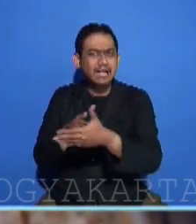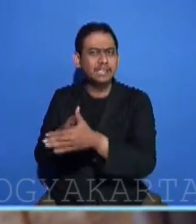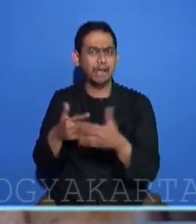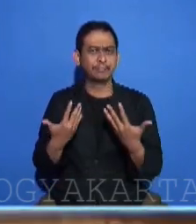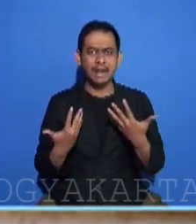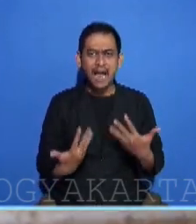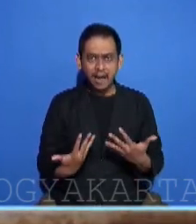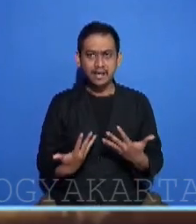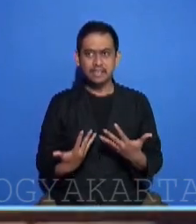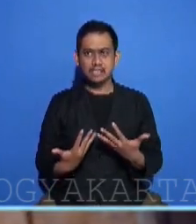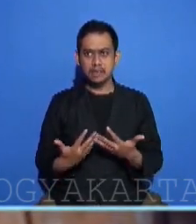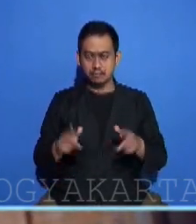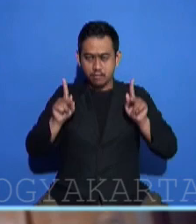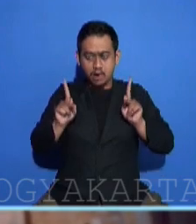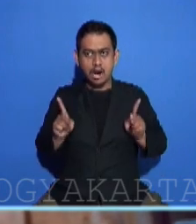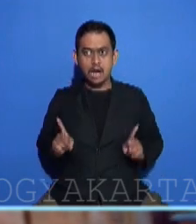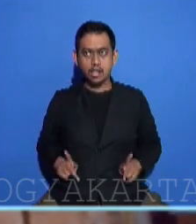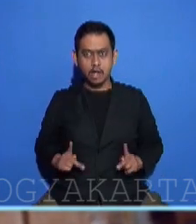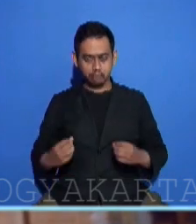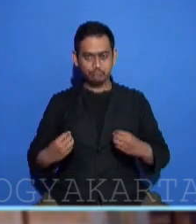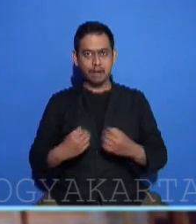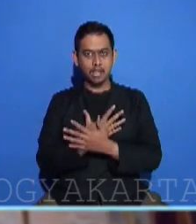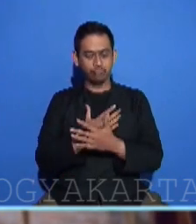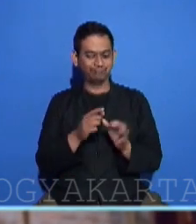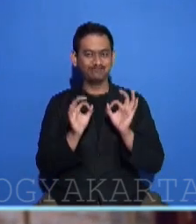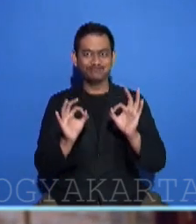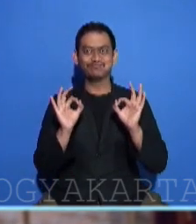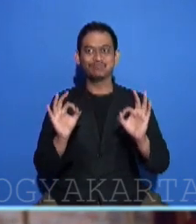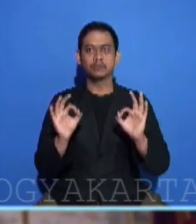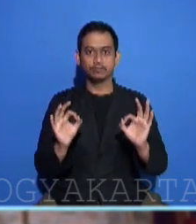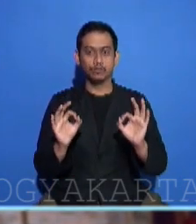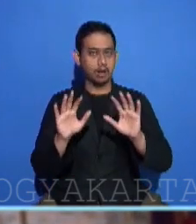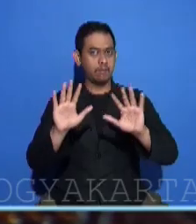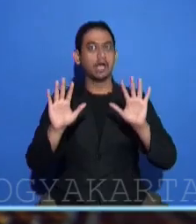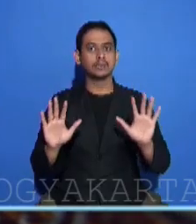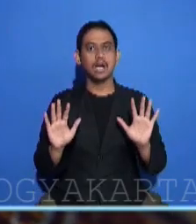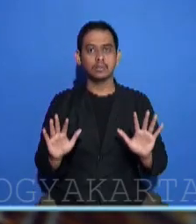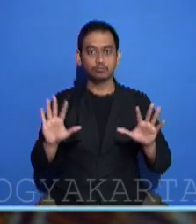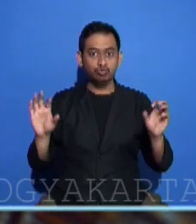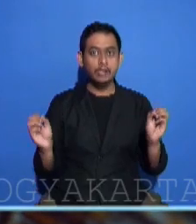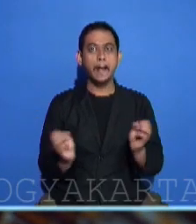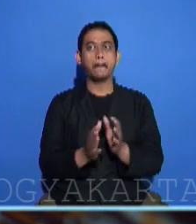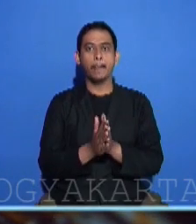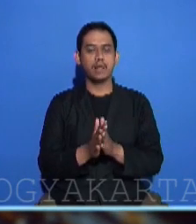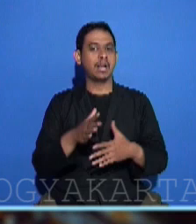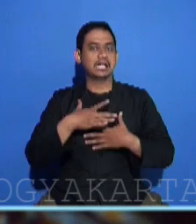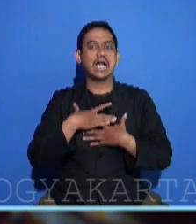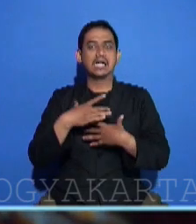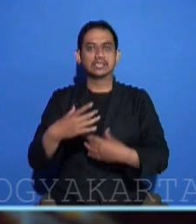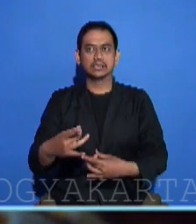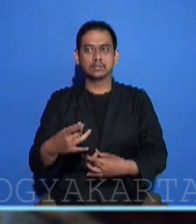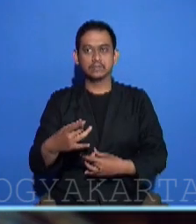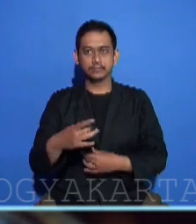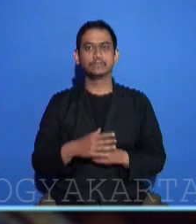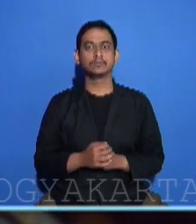karakter batiknya juga muncul kuat. Sehingga ini banyak hal yang harus kita kemas, dan itu menarik sebenarnya bagi saya,